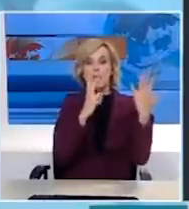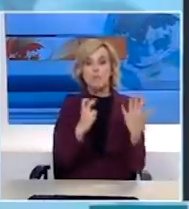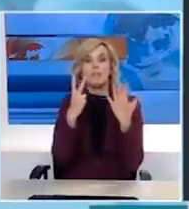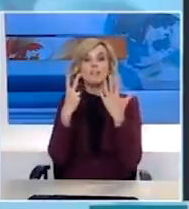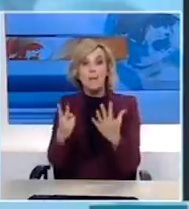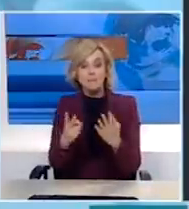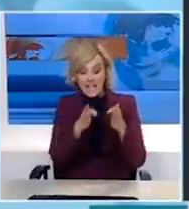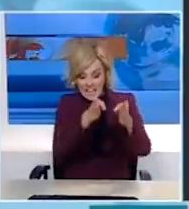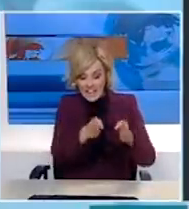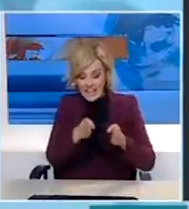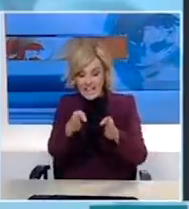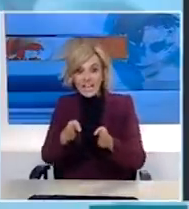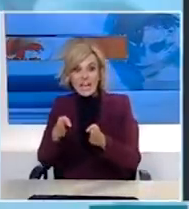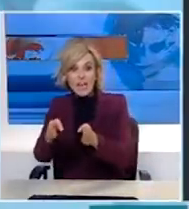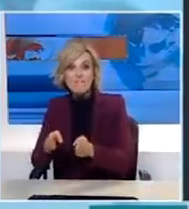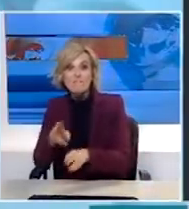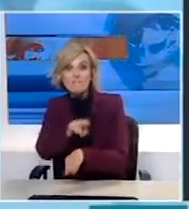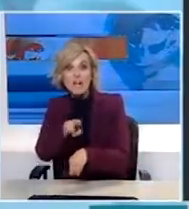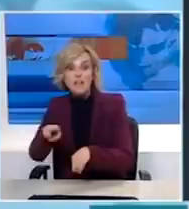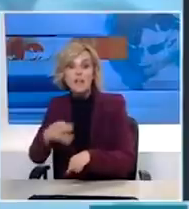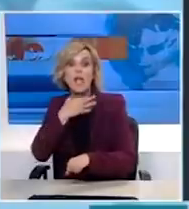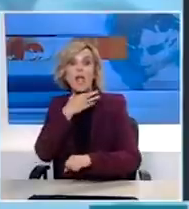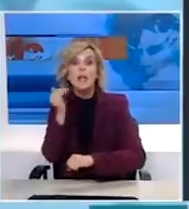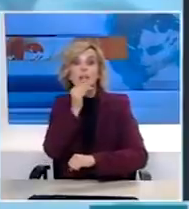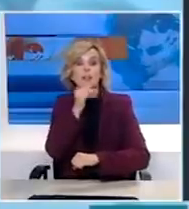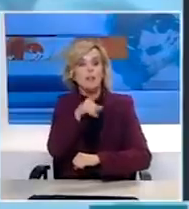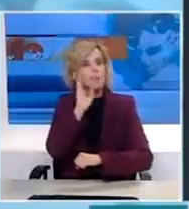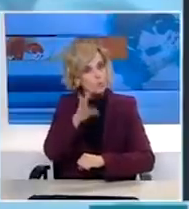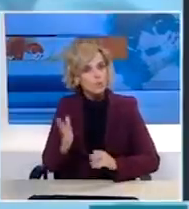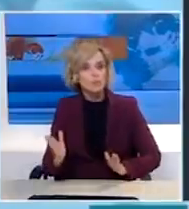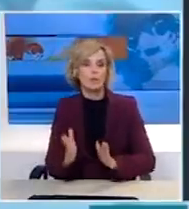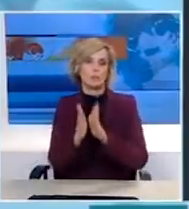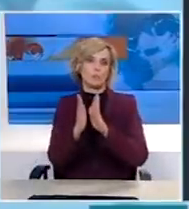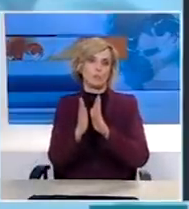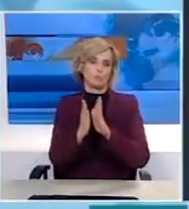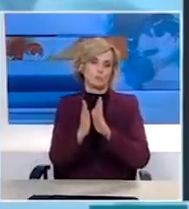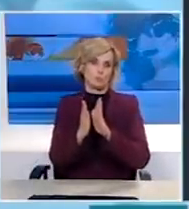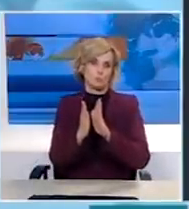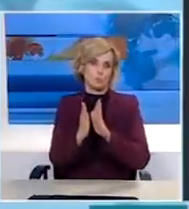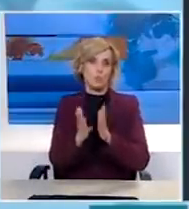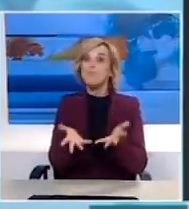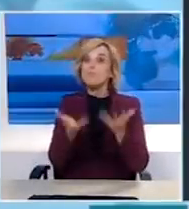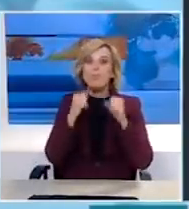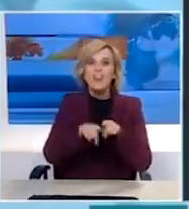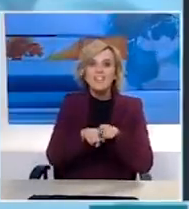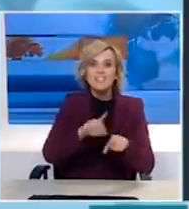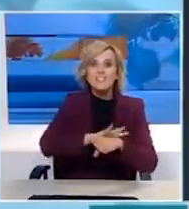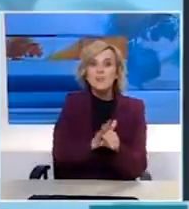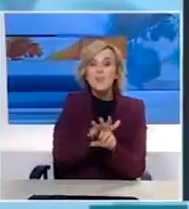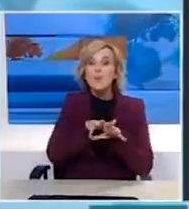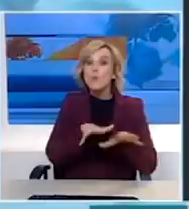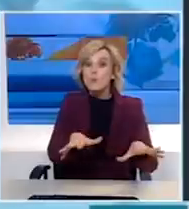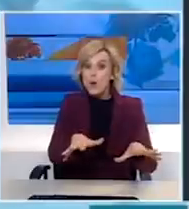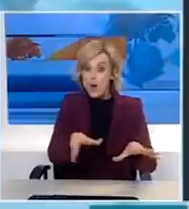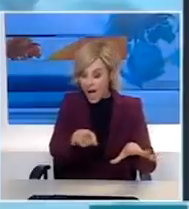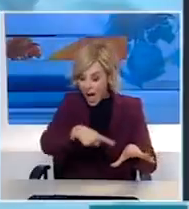477 κλίνες εντατικής θεραπείας προκειμένου να αντιμετωπίσουν περιστατικά που δεν σχετίζονται με τον κορονοϊό και από αυτές